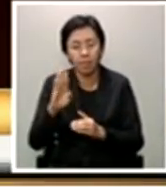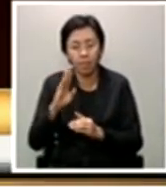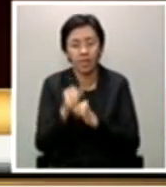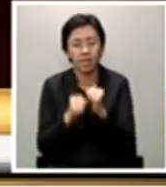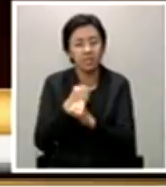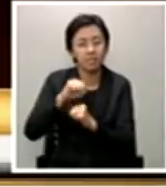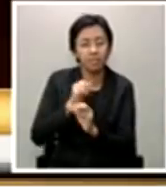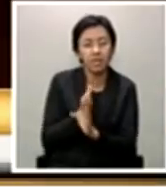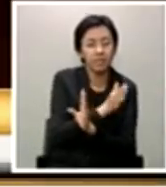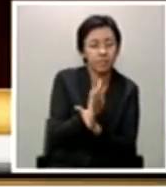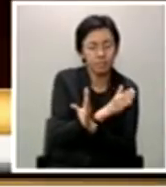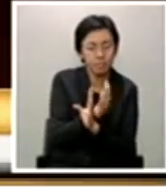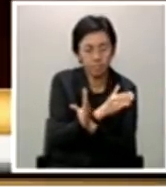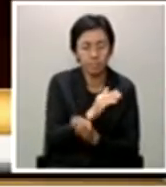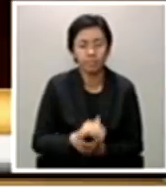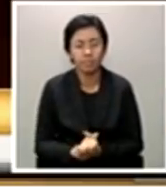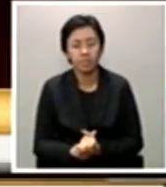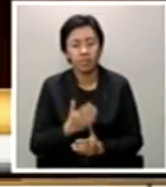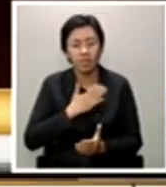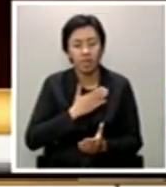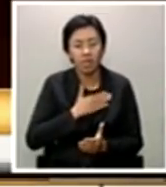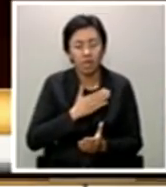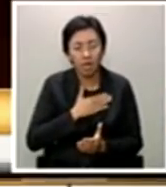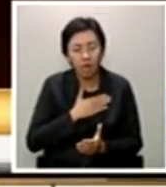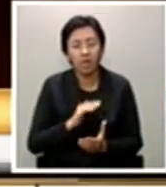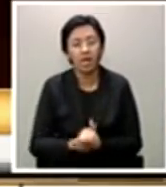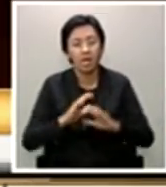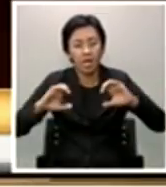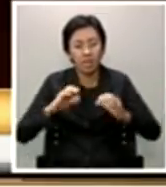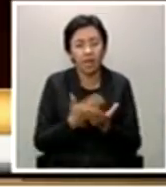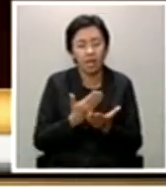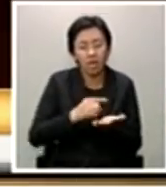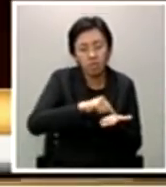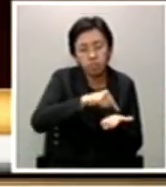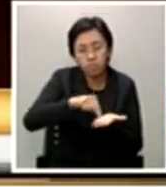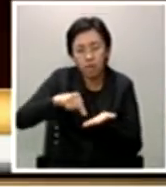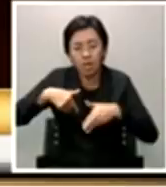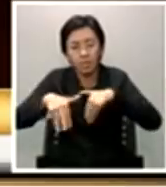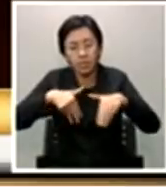บปีเราสามารถส่งผ่านจากรัฐบาลไปถึงประชาชนได้หรือไ